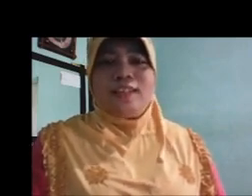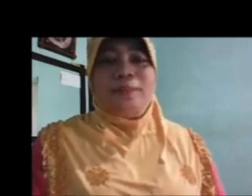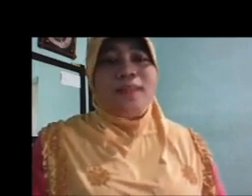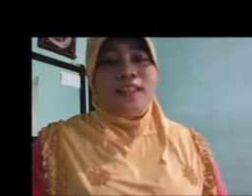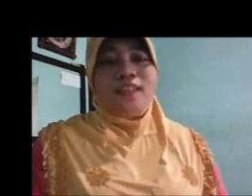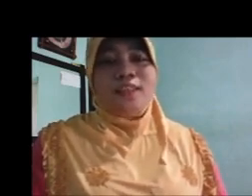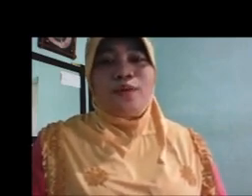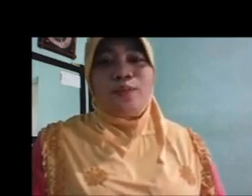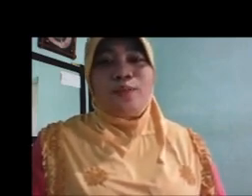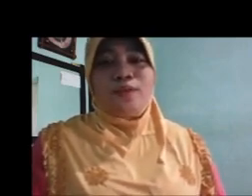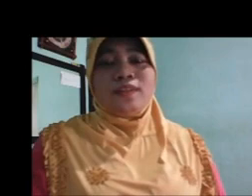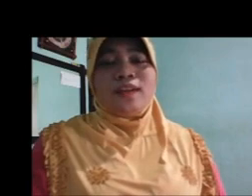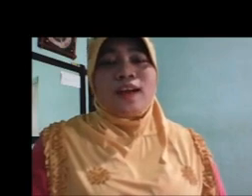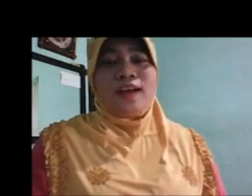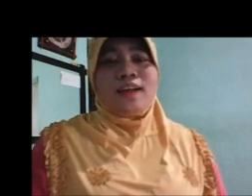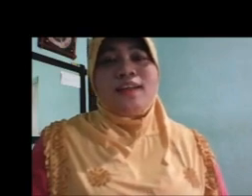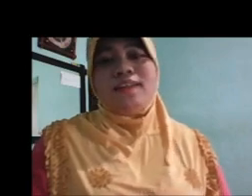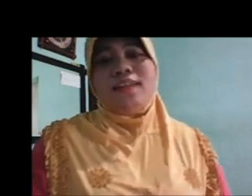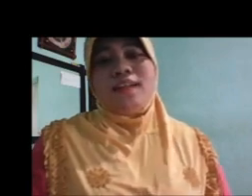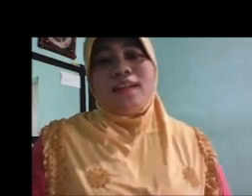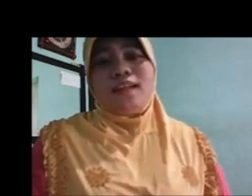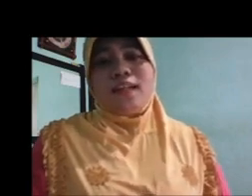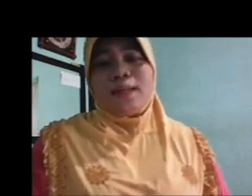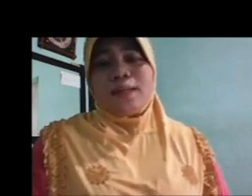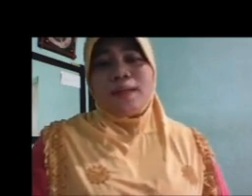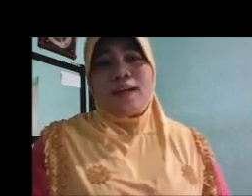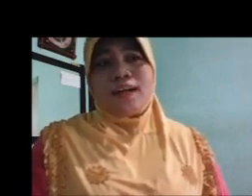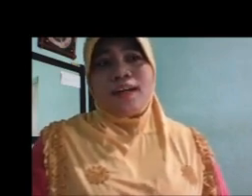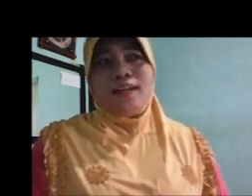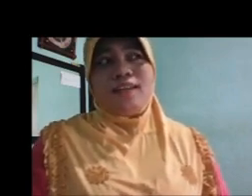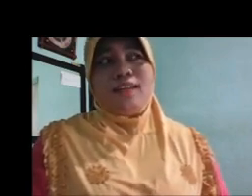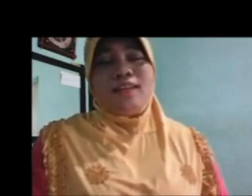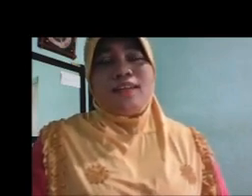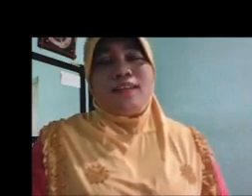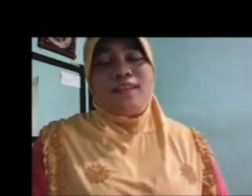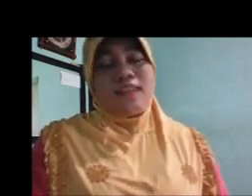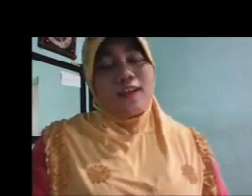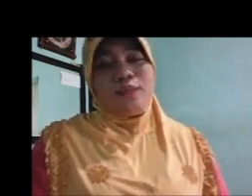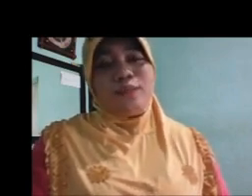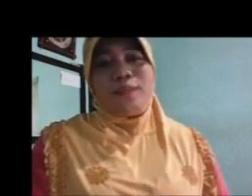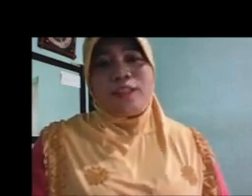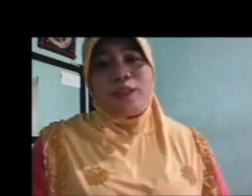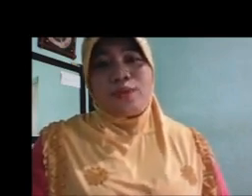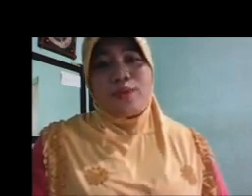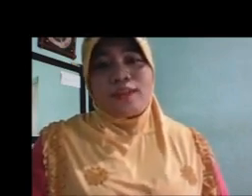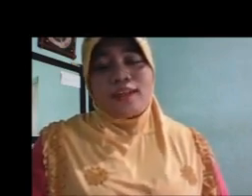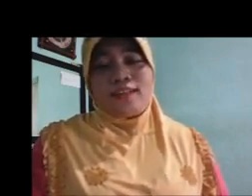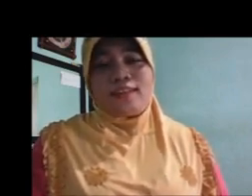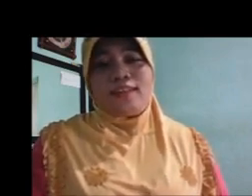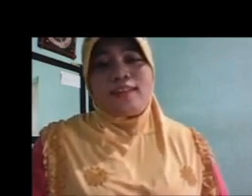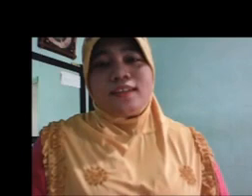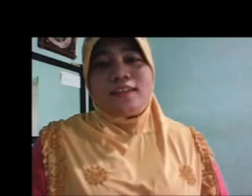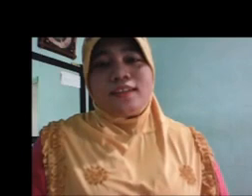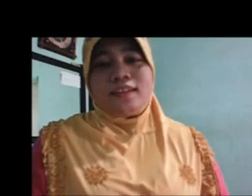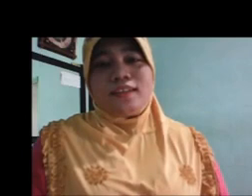Nah, ini penting nih walaupun sederhana. Kenapa? Karena istirahat itu memiliki kekuatan.